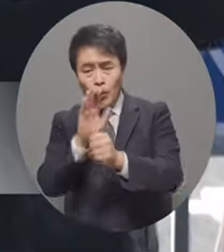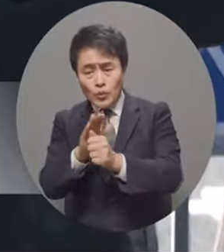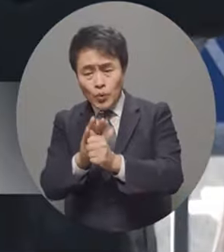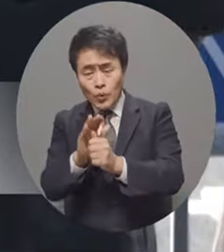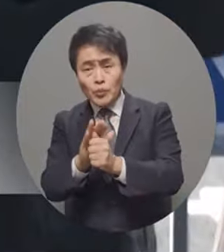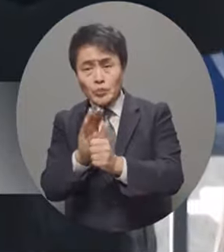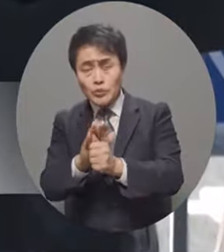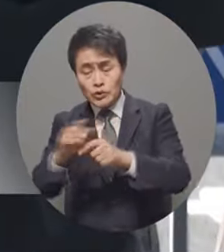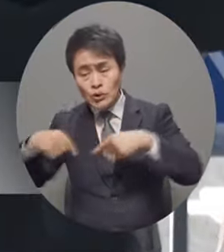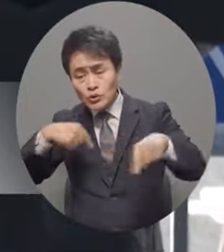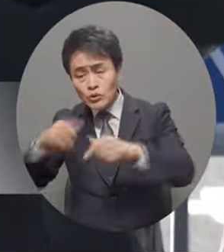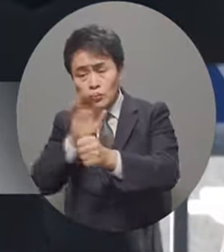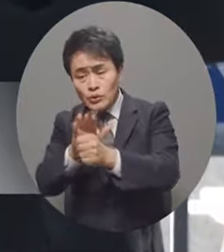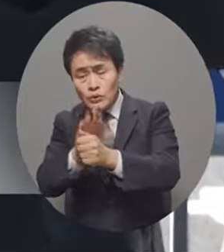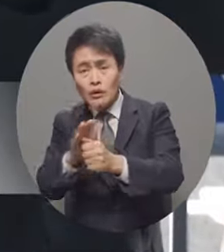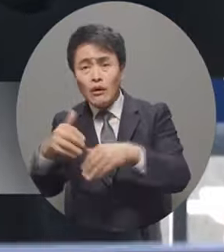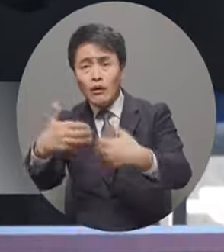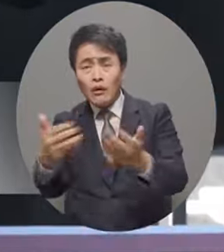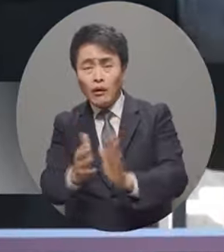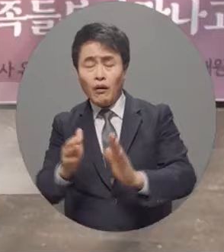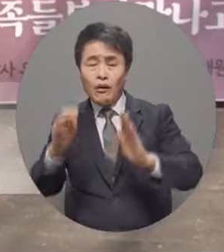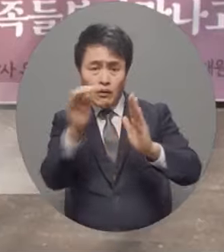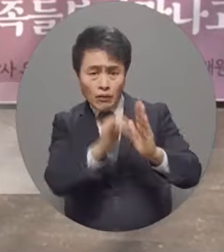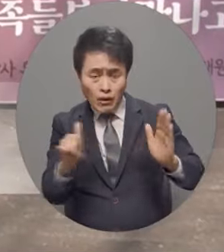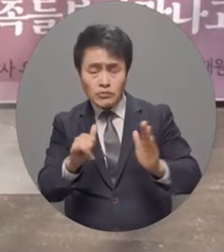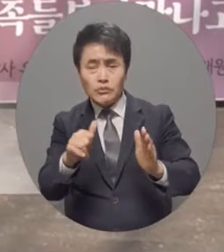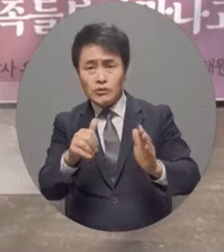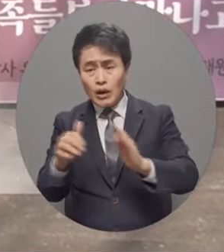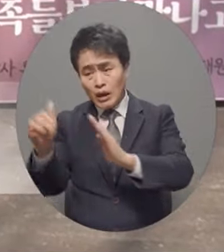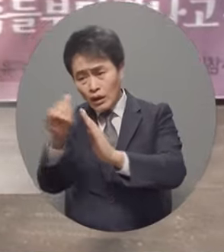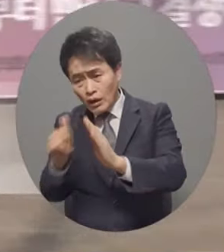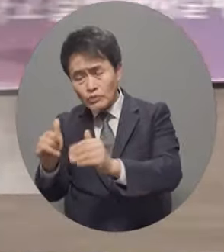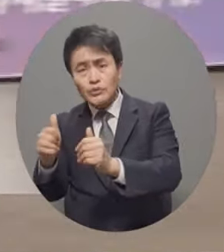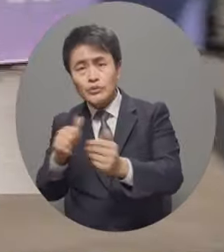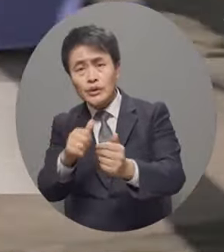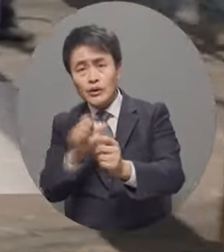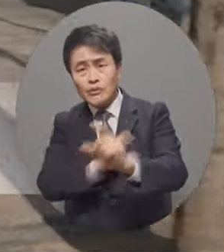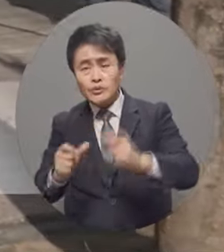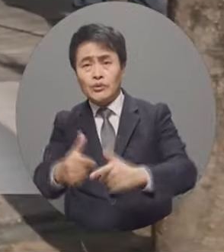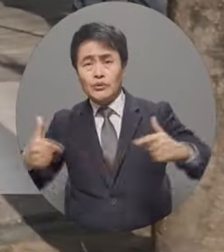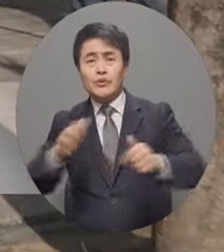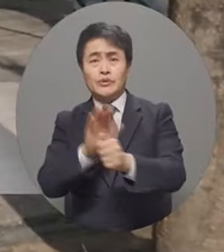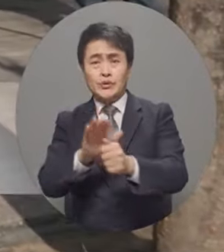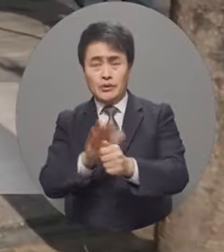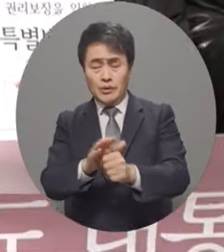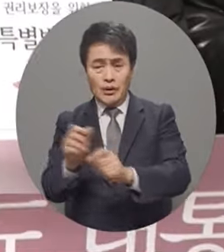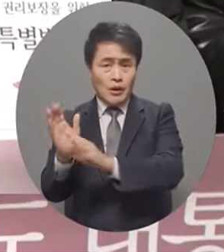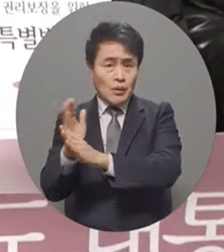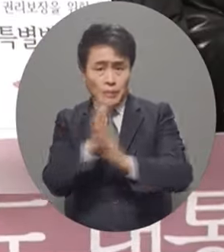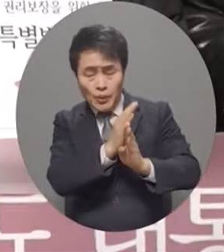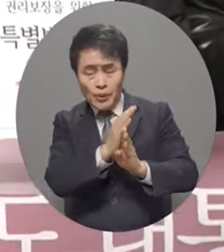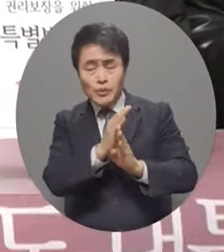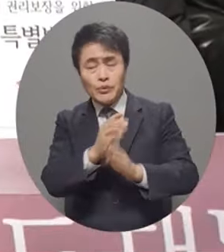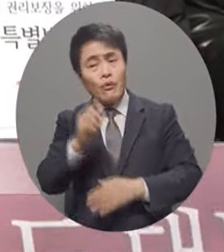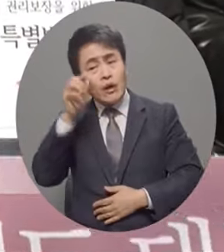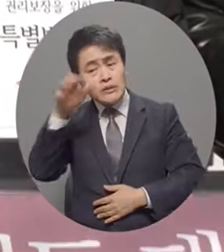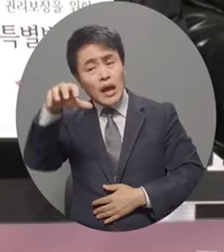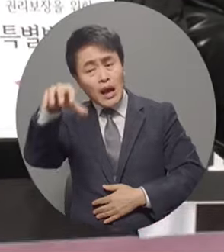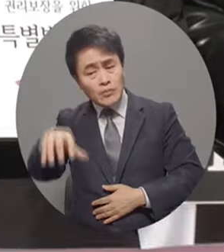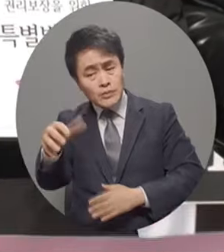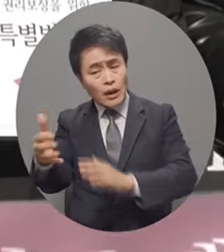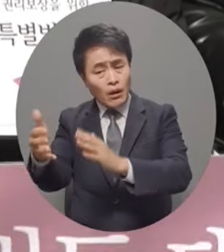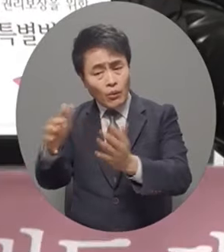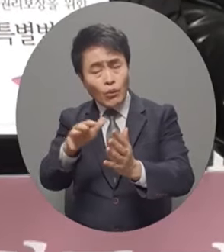함께 고심 중인데 희생자와 유가족에 대한 지원을 늘리고 별도의 참사 추모 공간을 설치하는 방안도 논의 중인